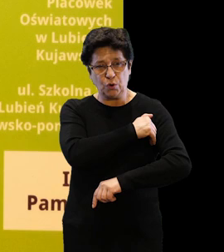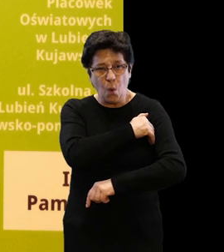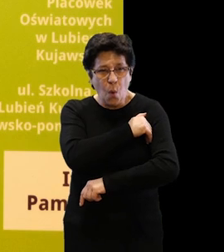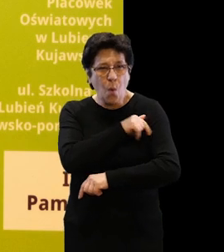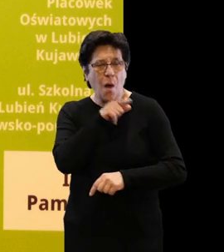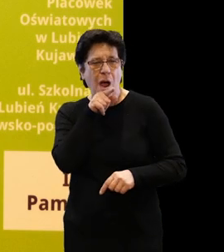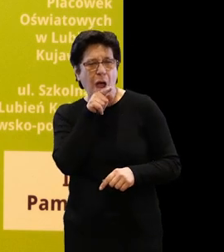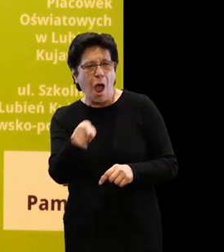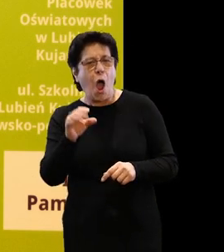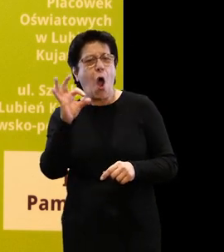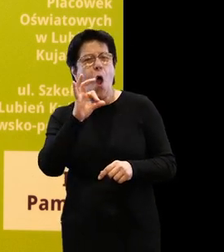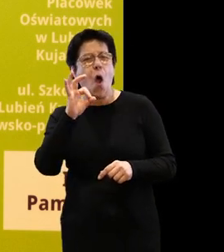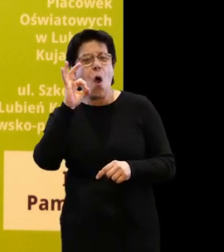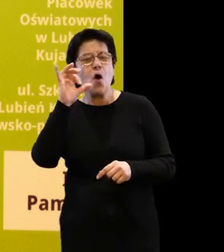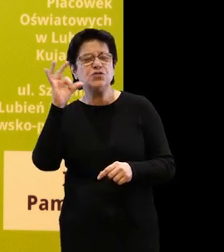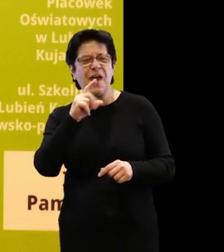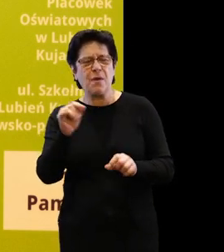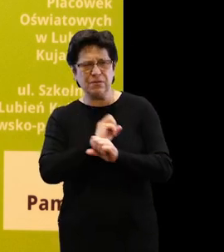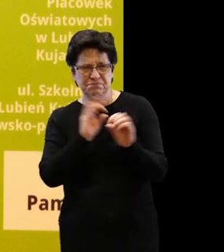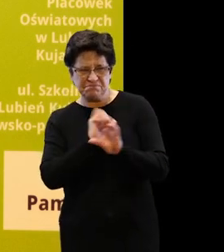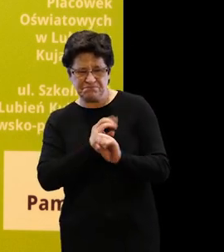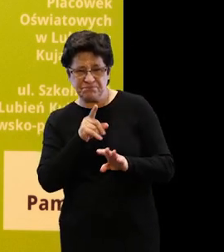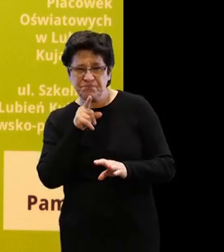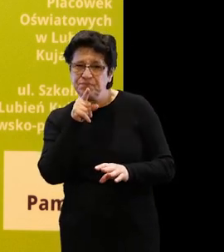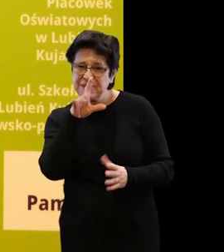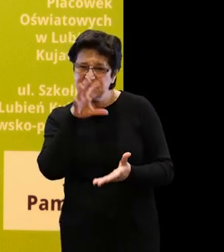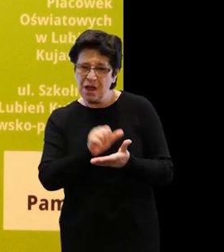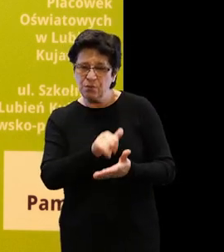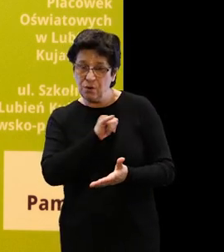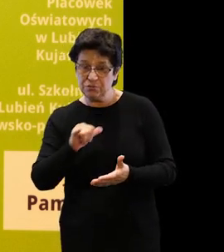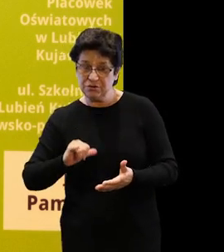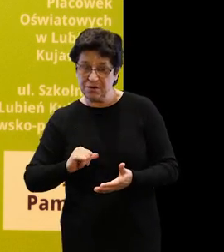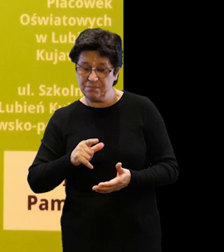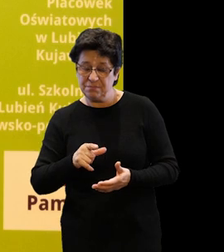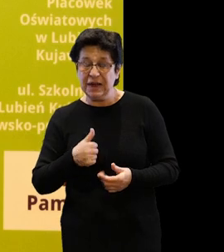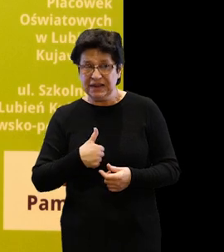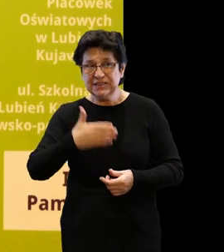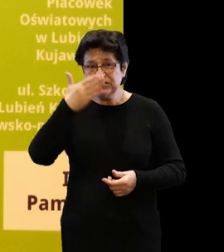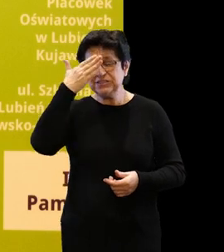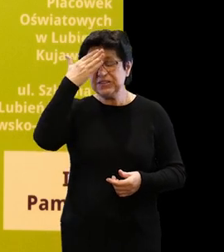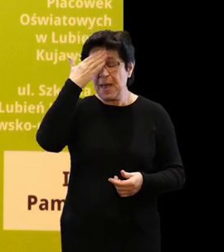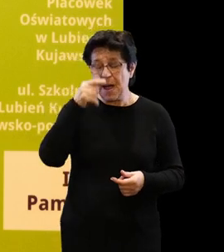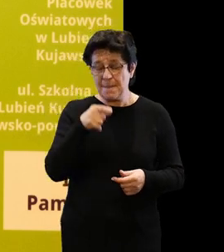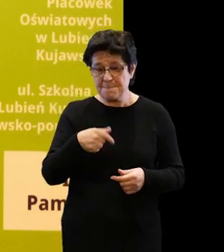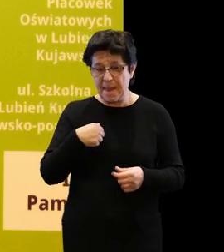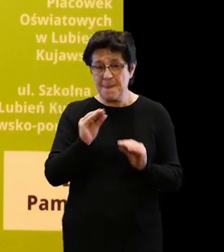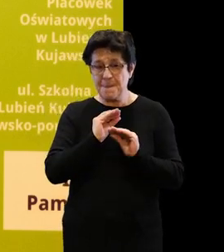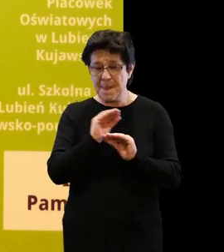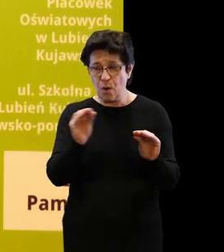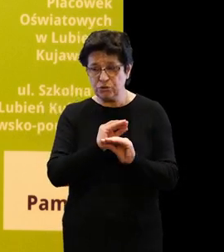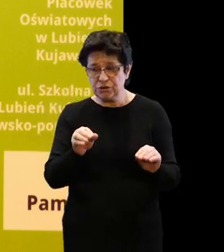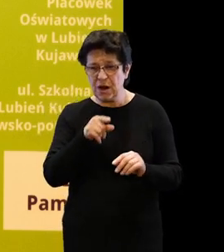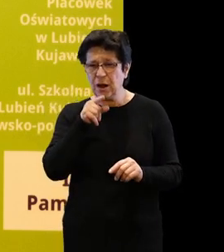historii jest tam ktoś kto się tym zajmuje bo powiem państwu że znam na przykład takiego nauczyciela w Kraśniku który od